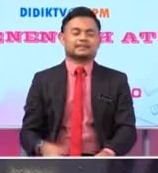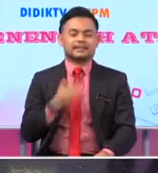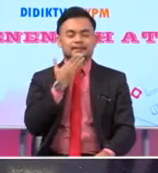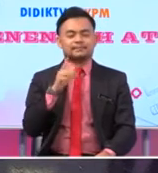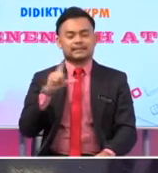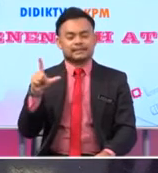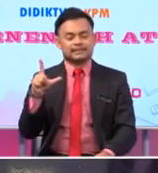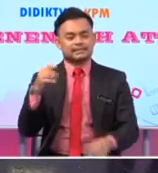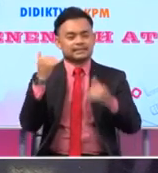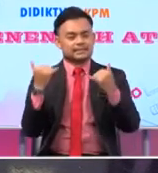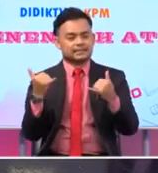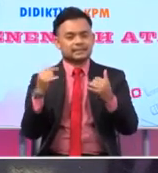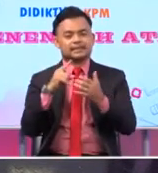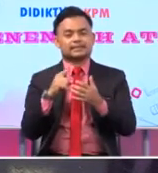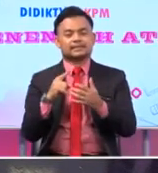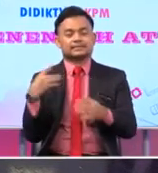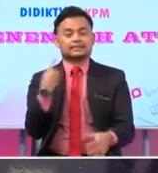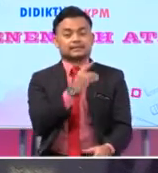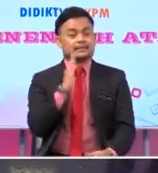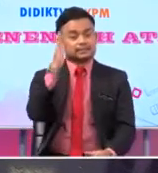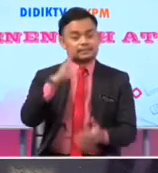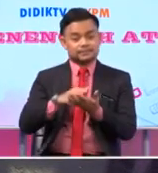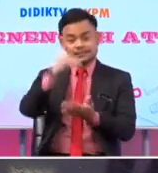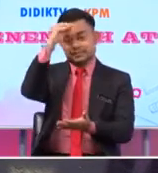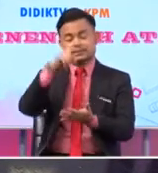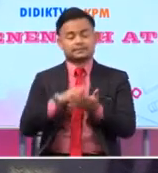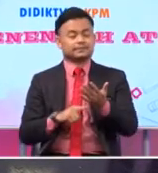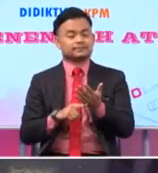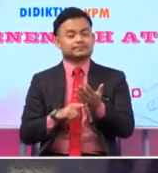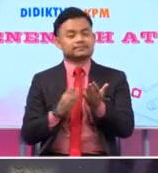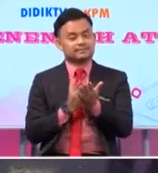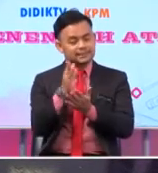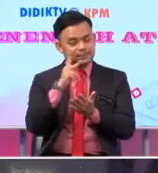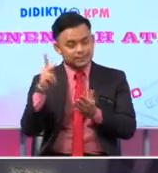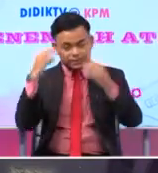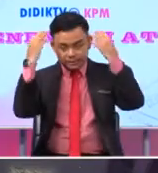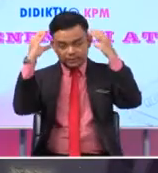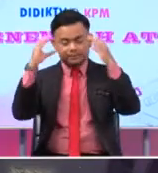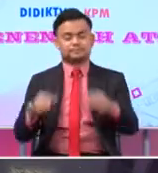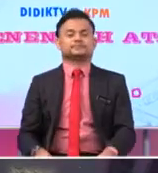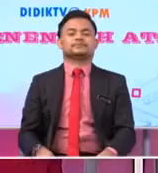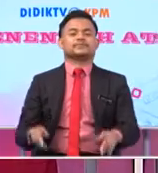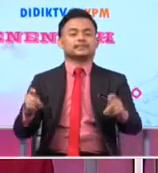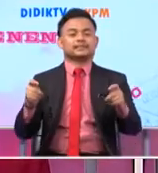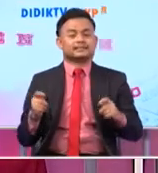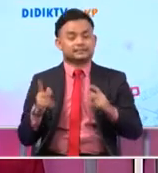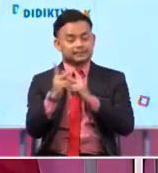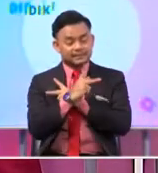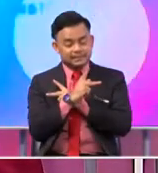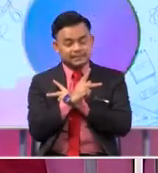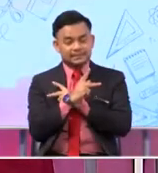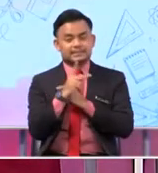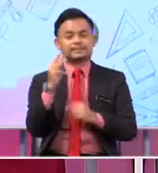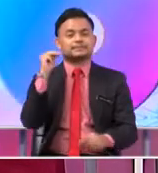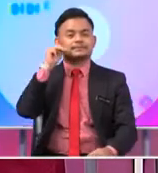yang saya gunakan pastikan kepada Miro dan juga kawan-kawan yang berada di rumah si licik paint casimira akhirnya mulai di rumah